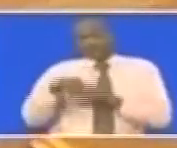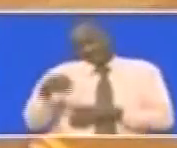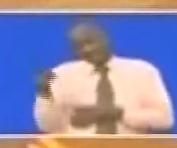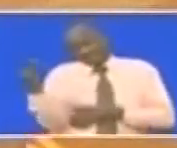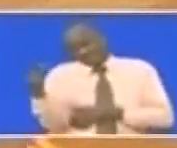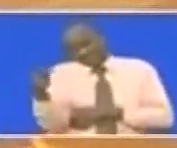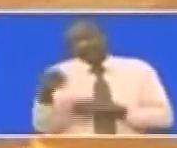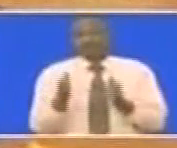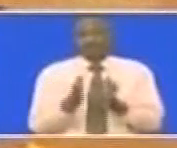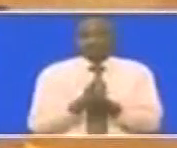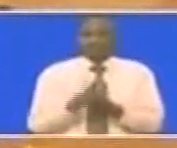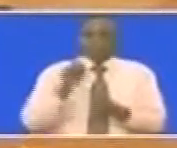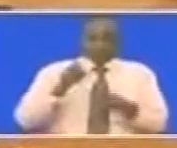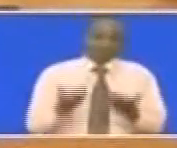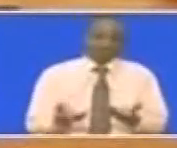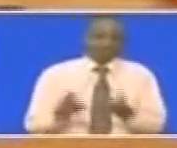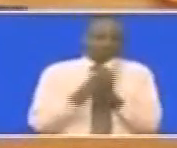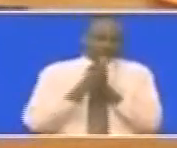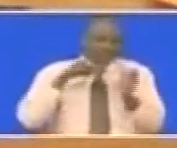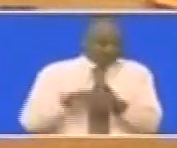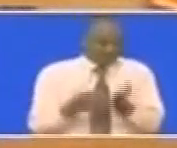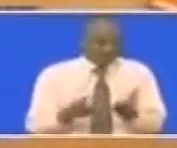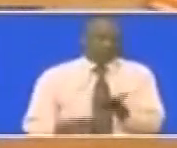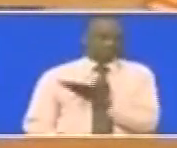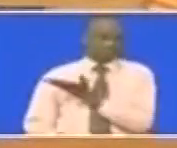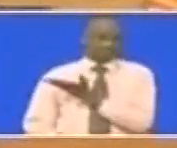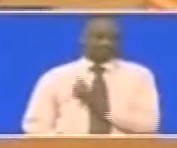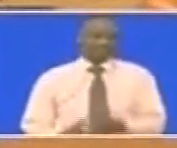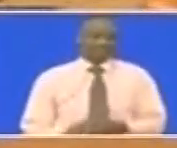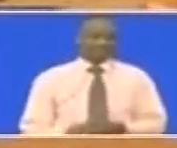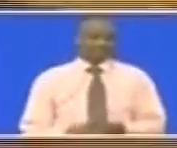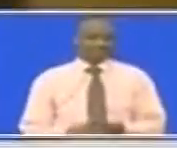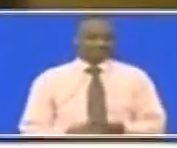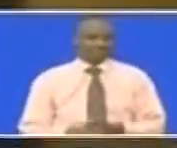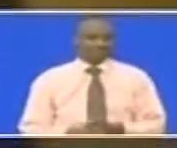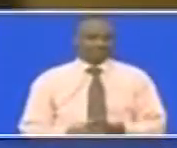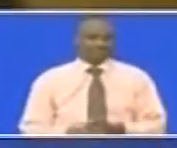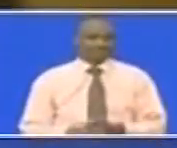Kalpana Rawal na Philip Tunoi. Hussein Mohamed anatuarifu zaidi.